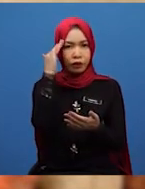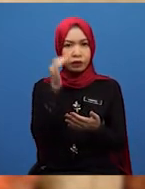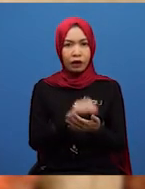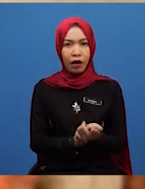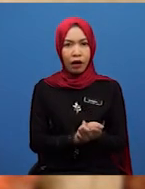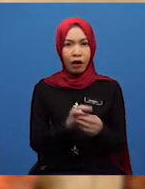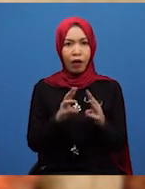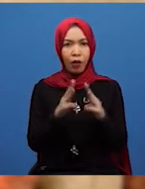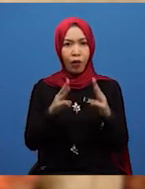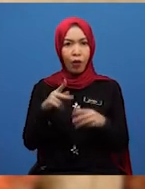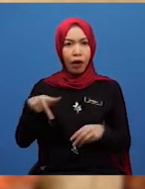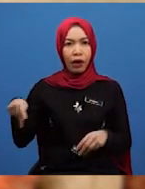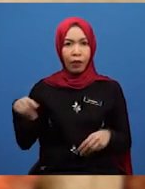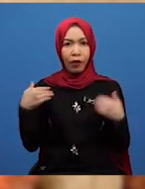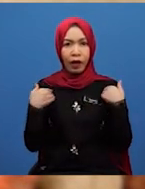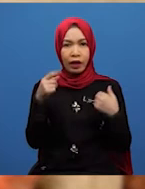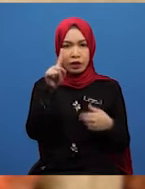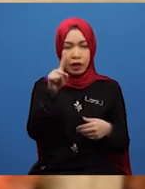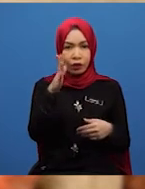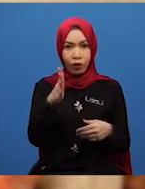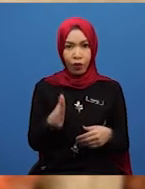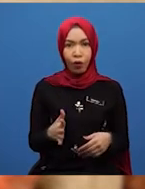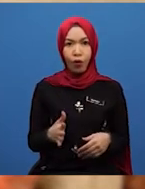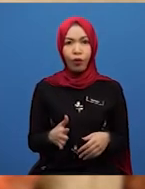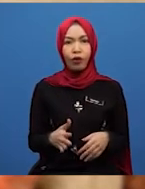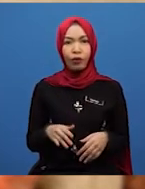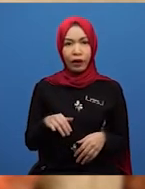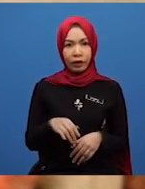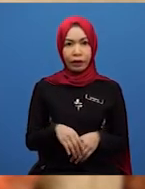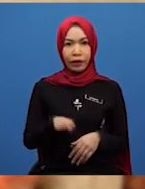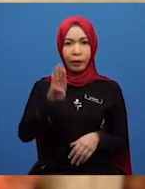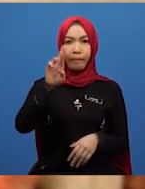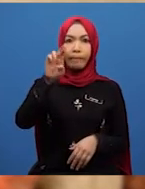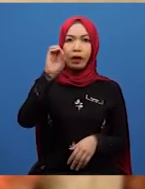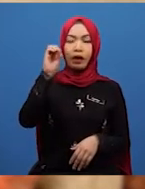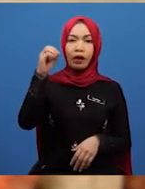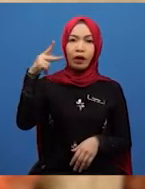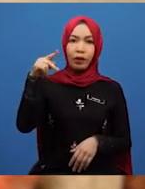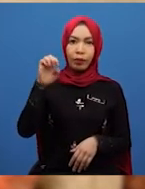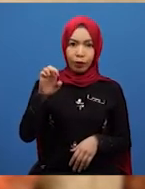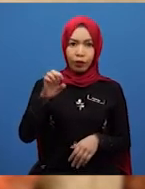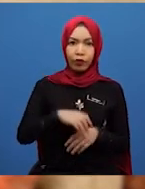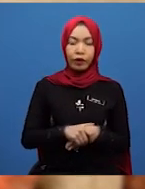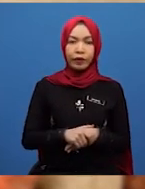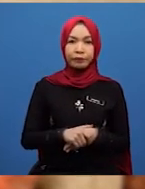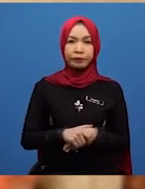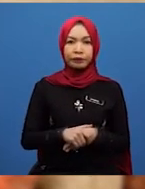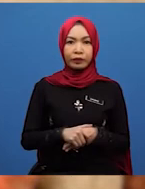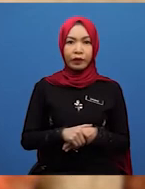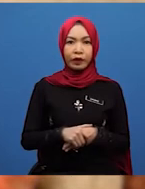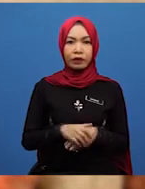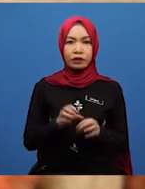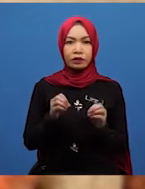walaupun cuma seorang pengembara yang kaya, James Brooke telah berjaya menggunakan kesempatan